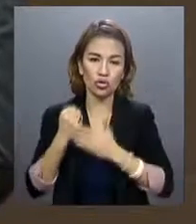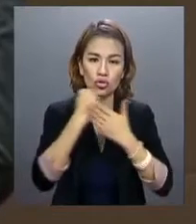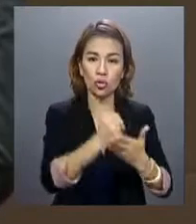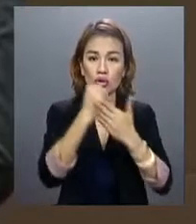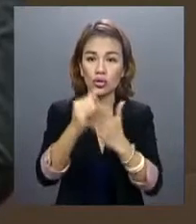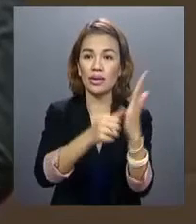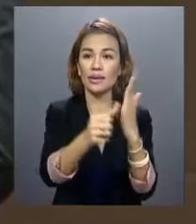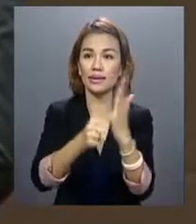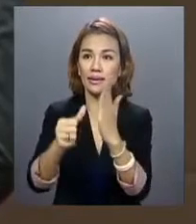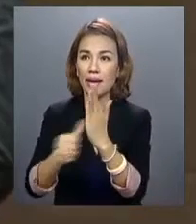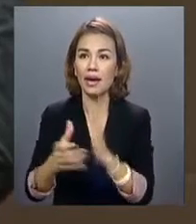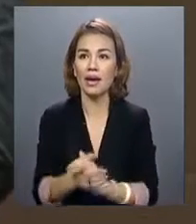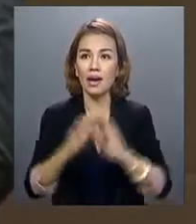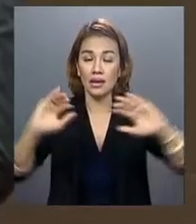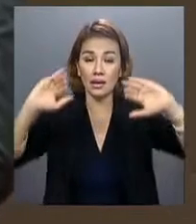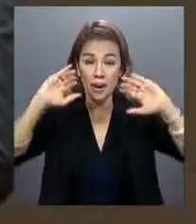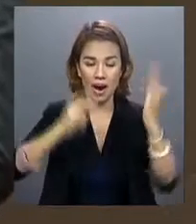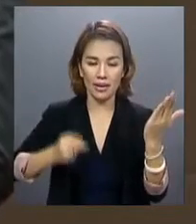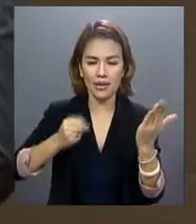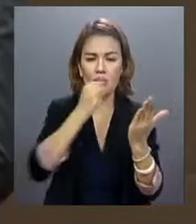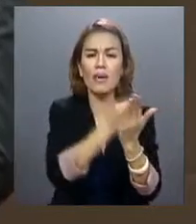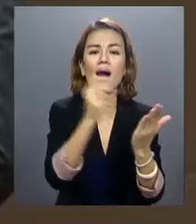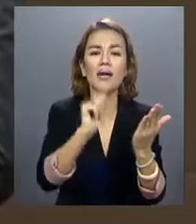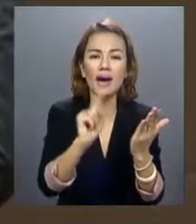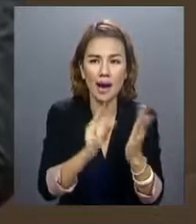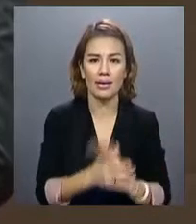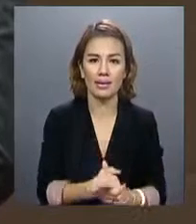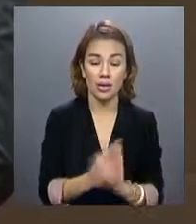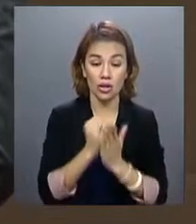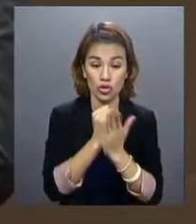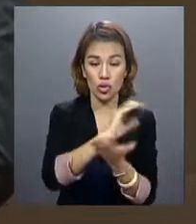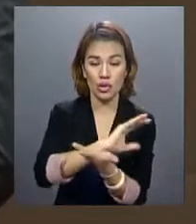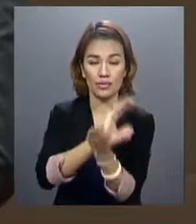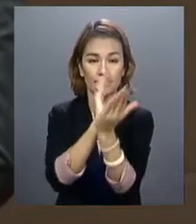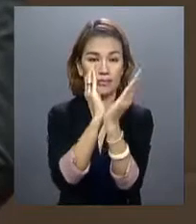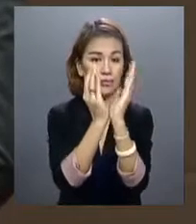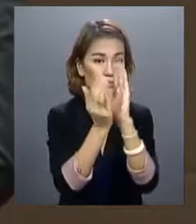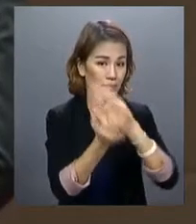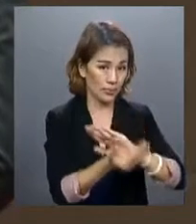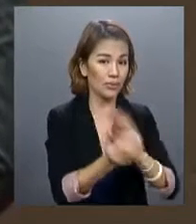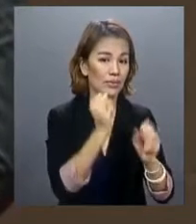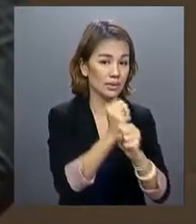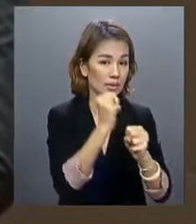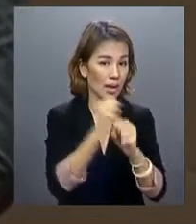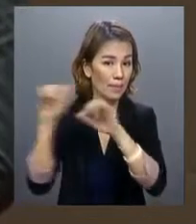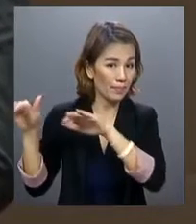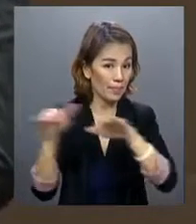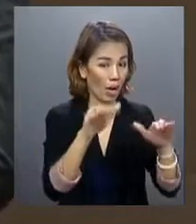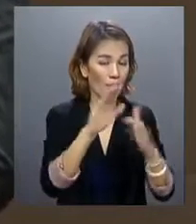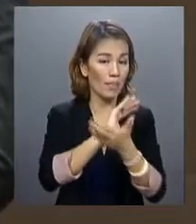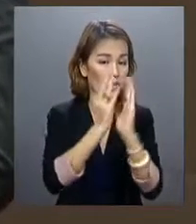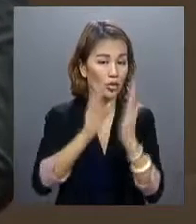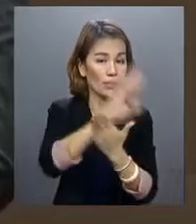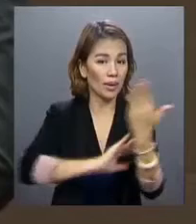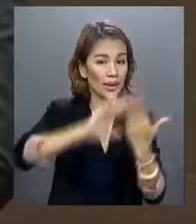ก็รัฐบาลมีนโยบายอย่างไรในการที่จะขับเคลื่อนไปพร้อมกันกับการปฏิรูปประเทศกัน